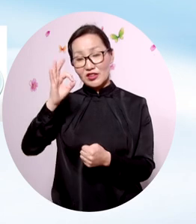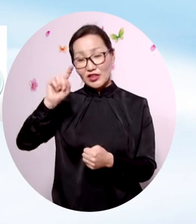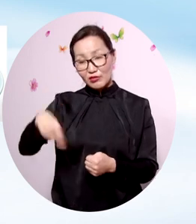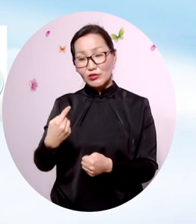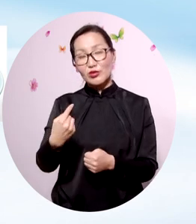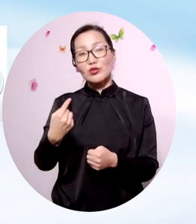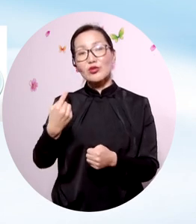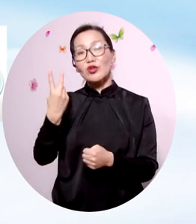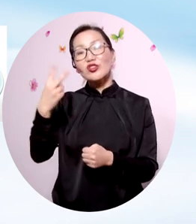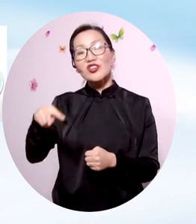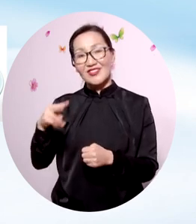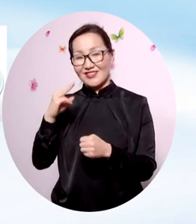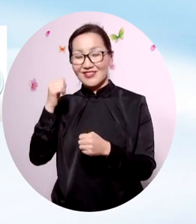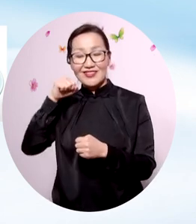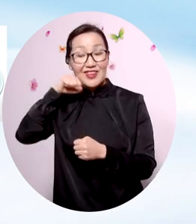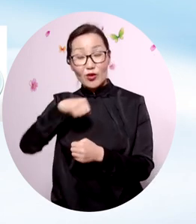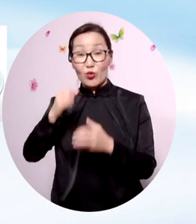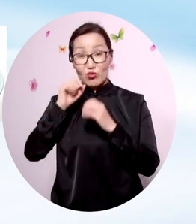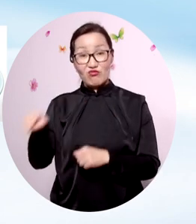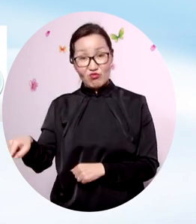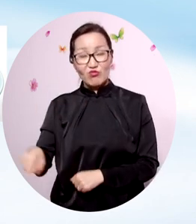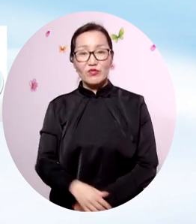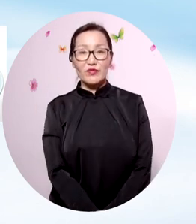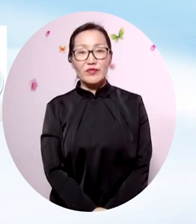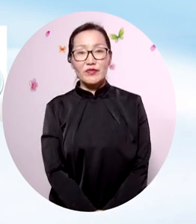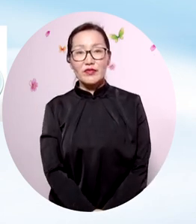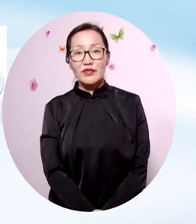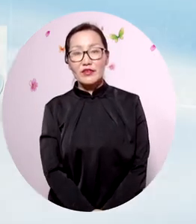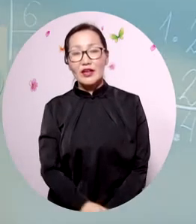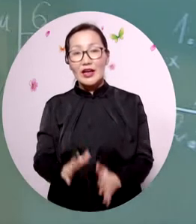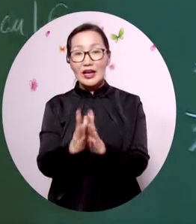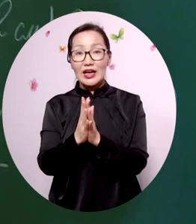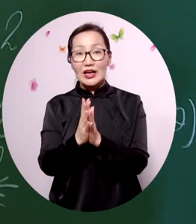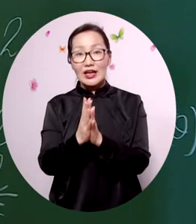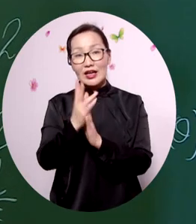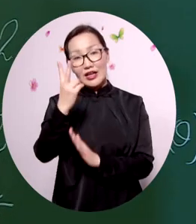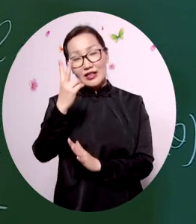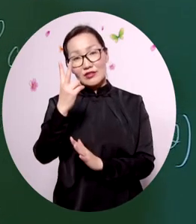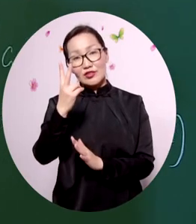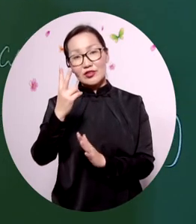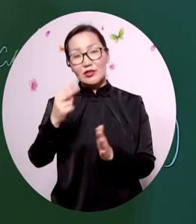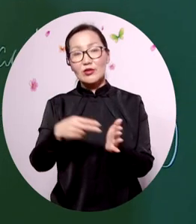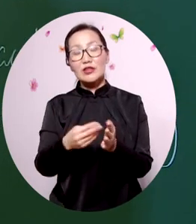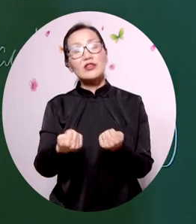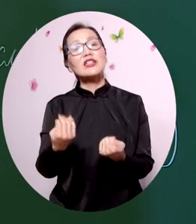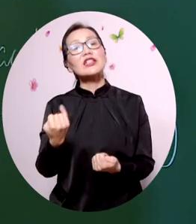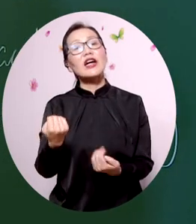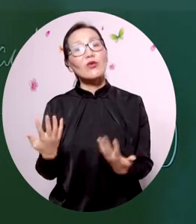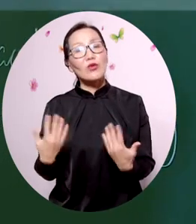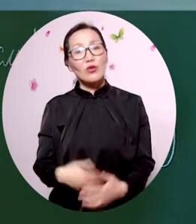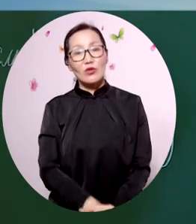байна. За хэдүүлээ чэжээр хэдэн хуваах үйлдэл хийе. 12-ыг 6 тавуул гэл гарах